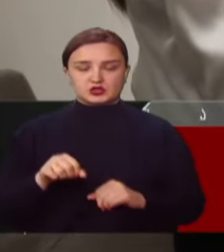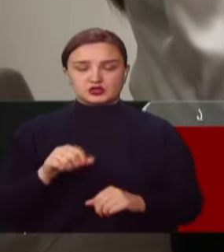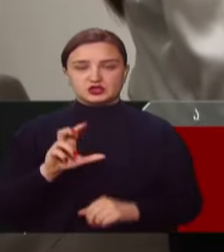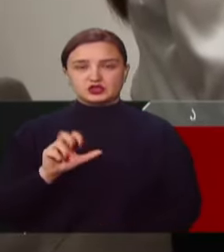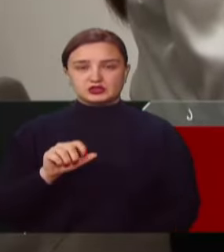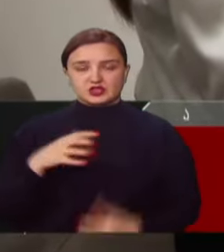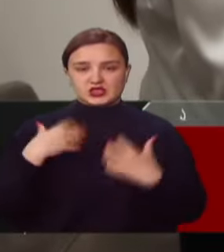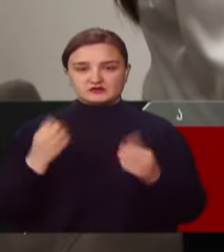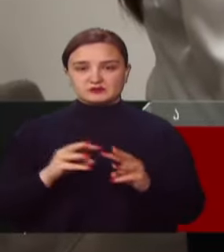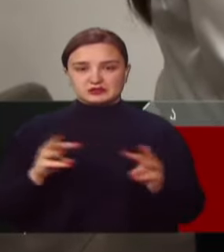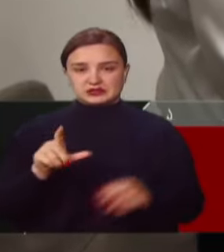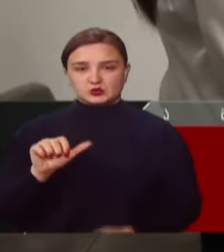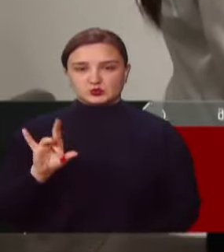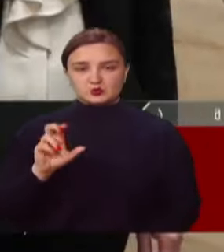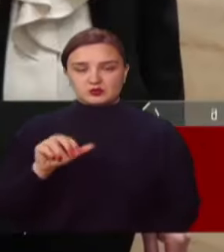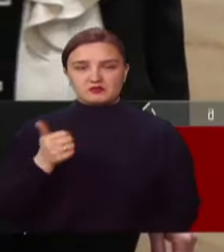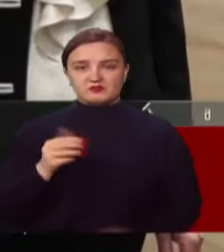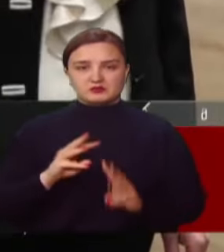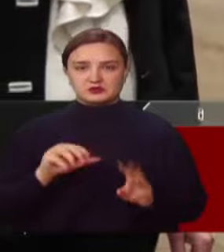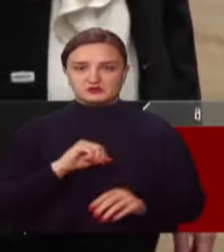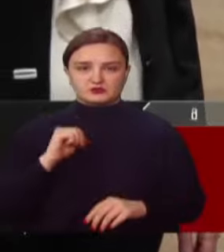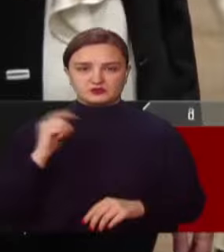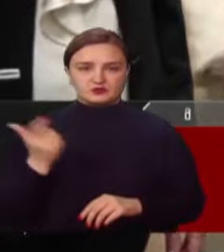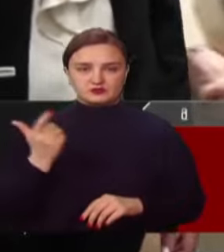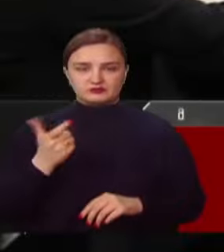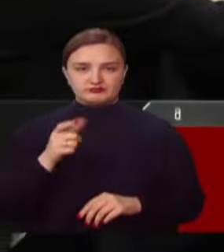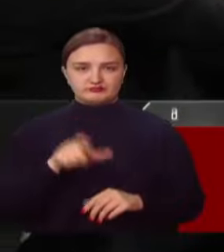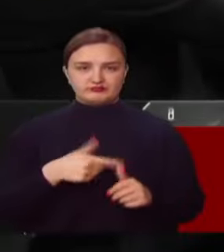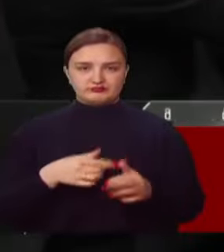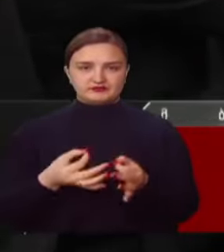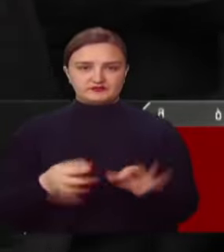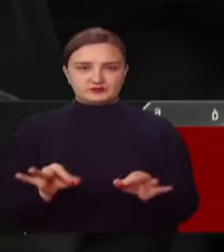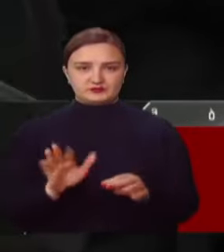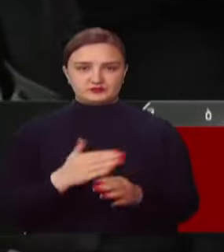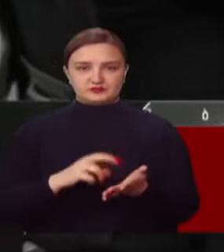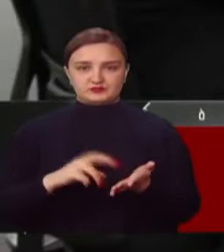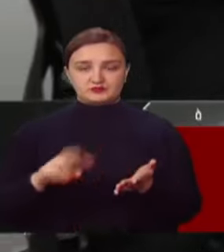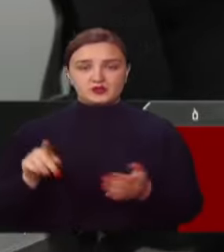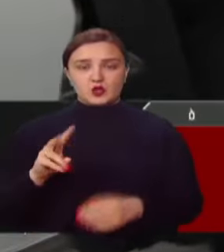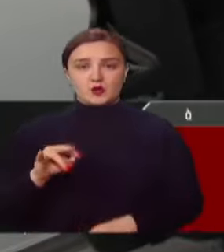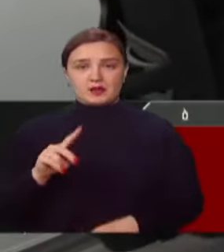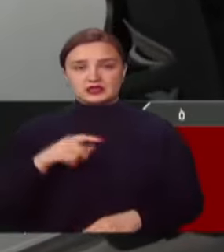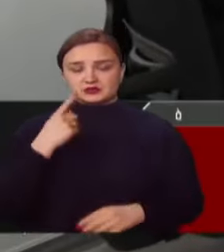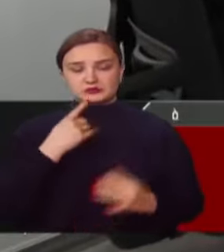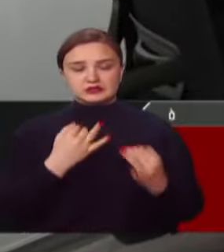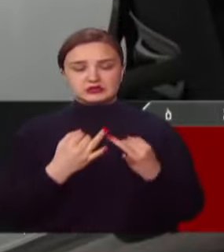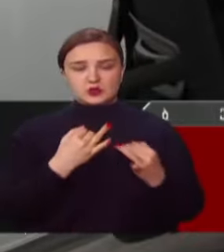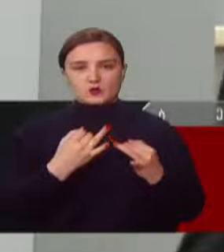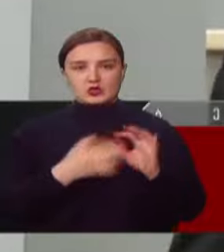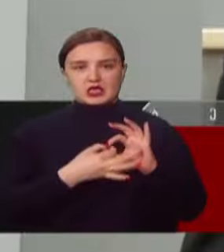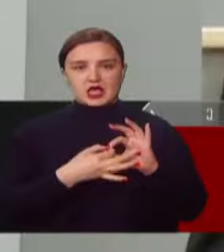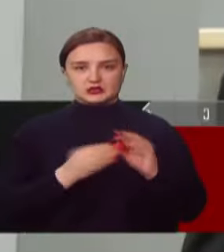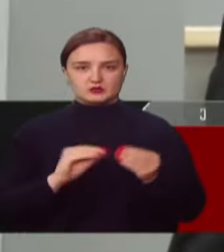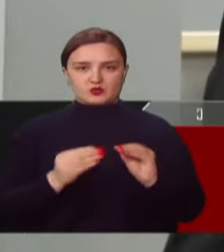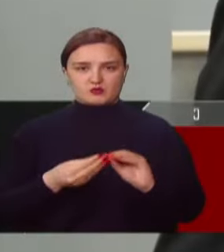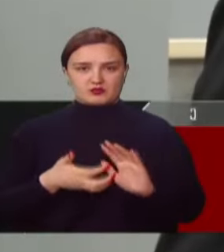ჯანდაცვის მინისტრის თანამდებობა პრემიერის გადაწყვეტილებით 1 მარტს დატოვა. მაშინ ირაკლი კობახიძე მიზეზად სექტორთან კომუნიკაციის პრობლემა დაასახელა,